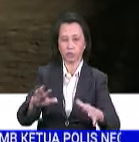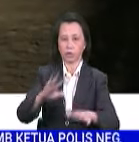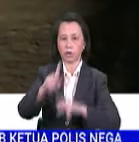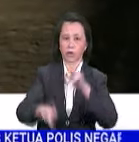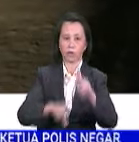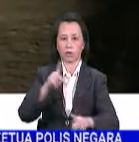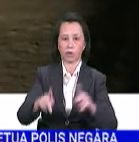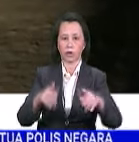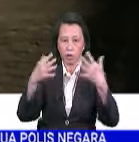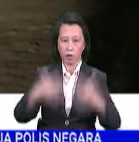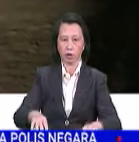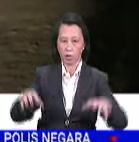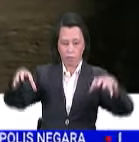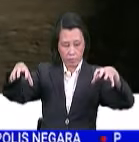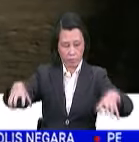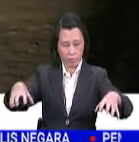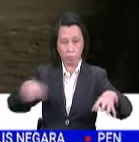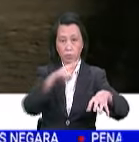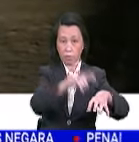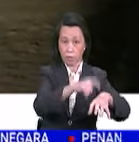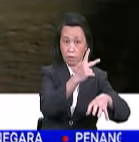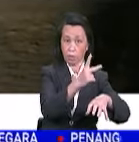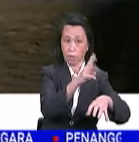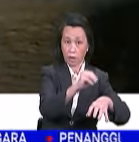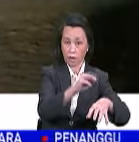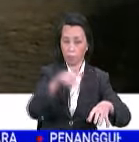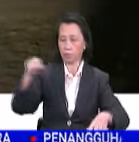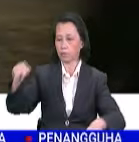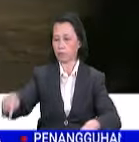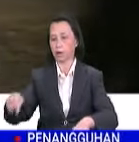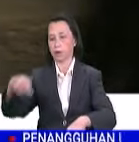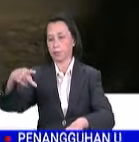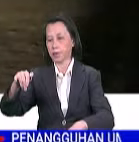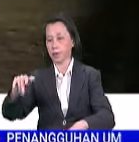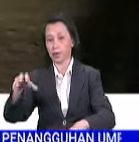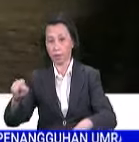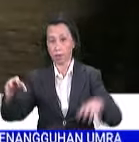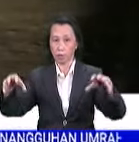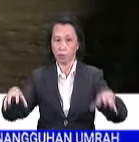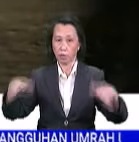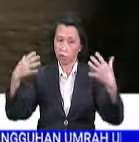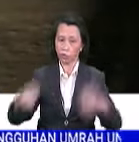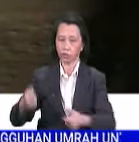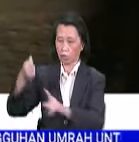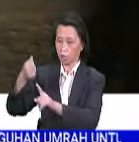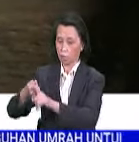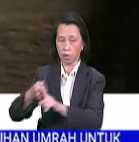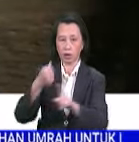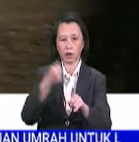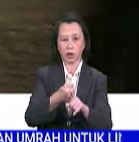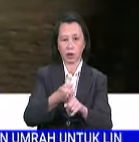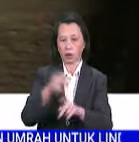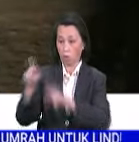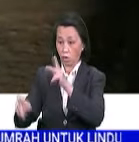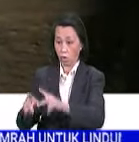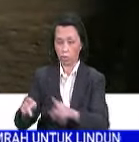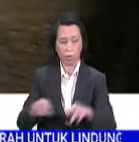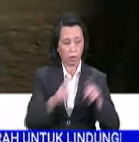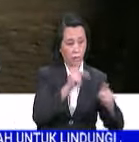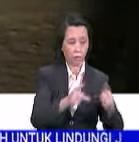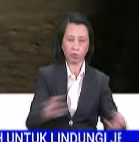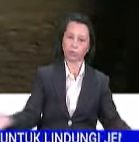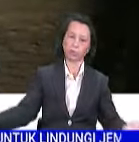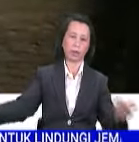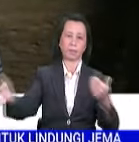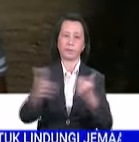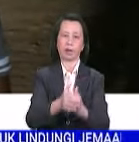penduduk di dua daerah Kota Marudu dan juga Pitas telah diarah ataupun dihantar pulang ke kediaman